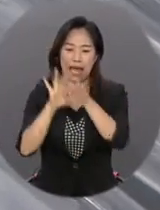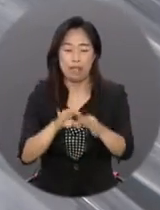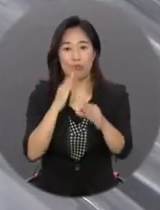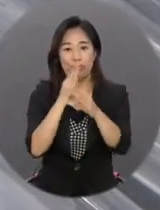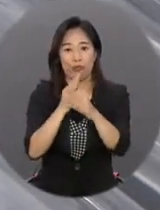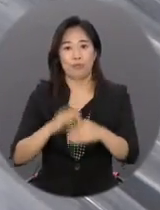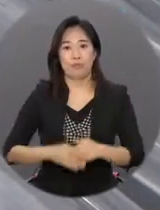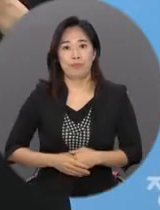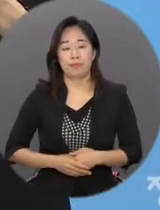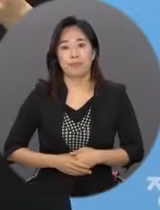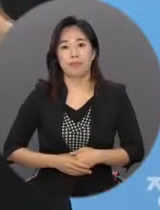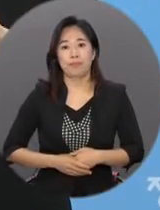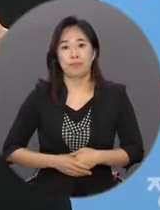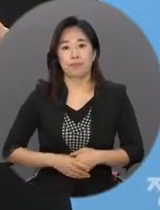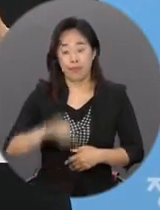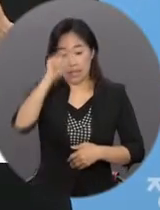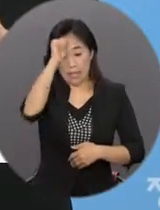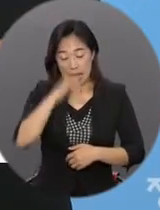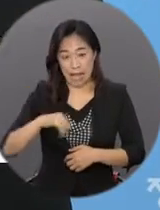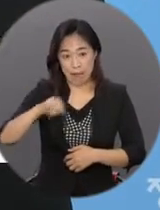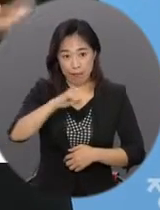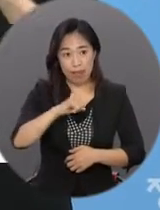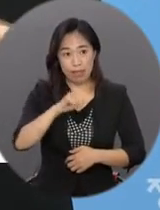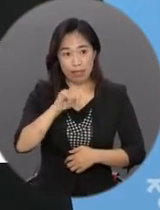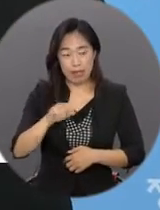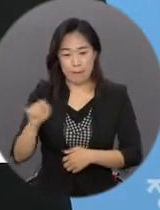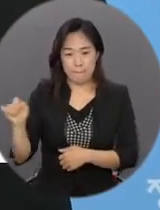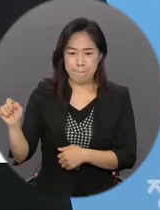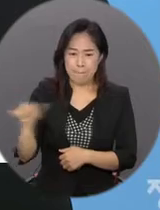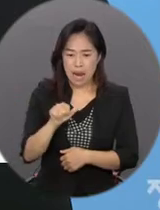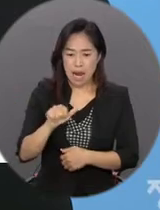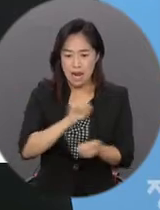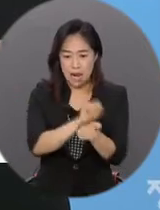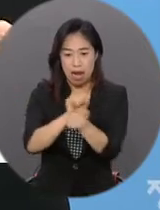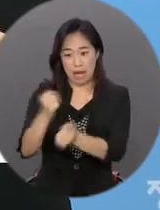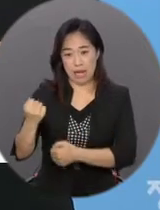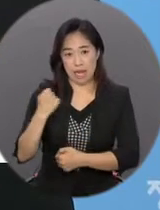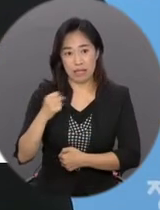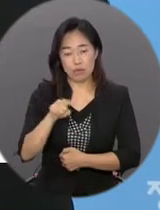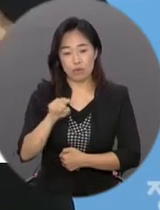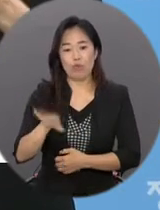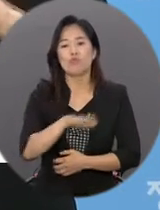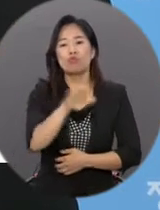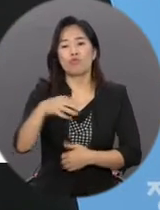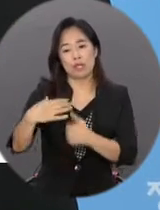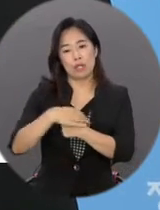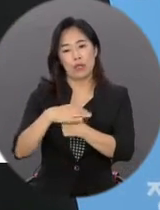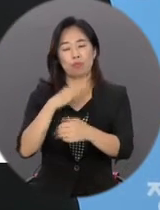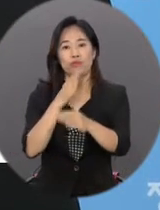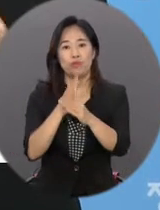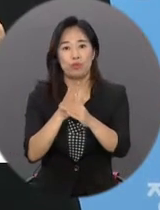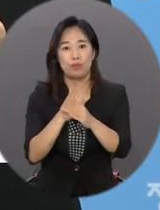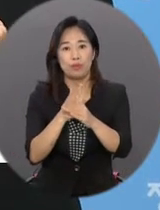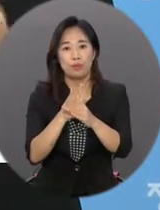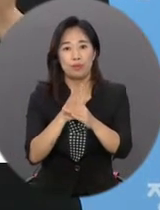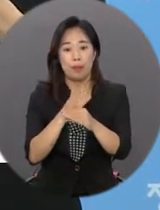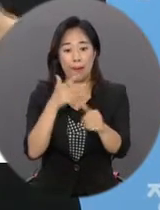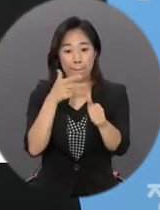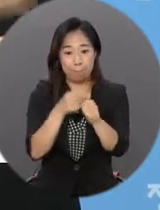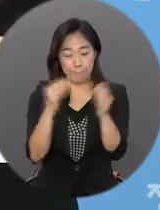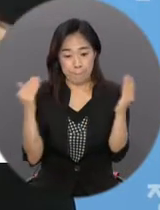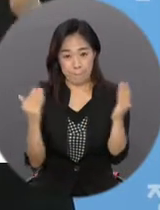있습니다. 델타 변이의 빠른 전파력이 우리를 이어가고 있습니다. 백신